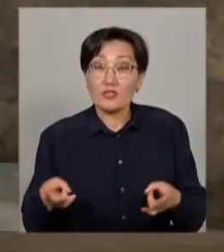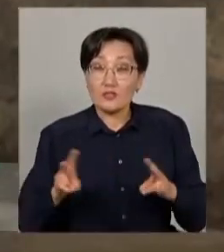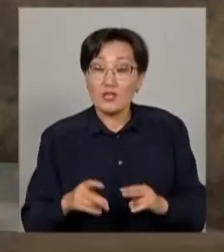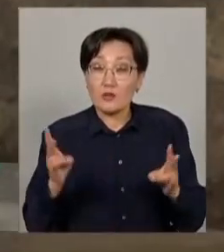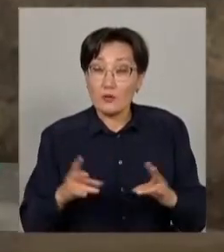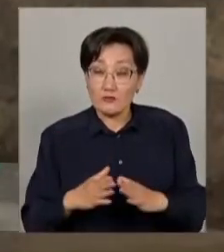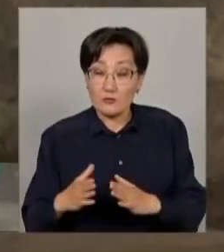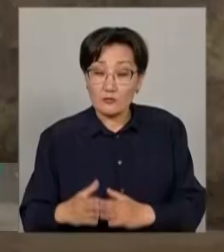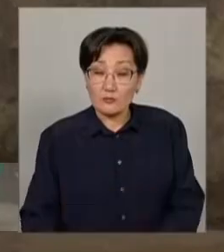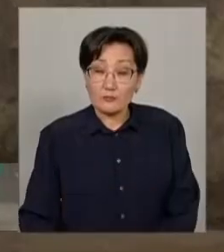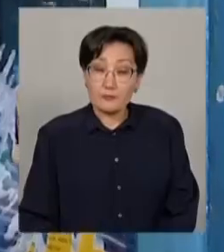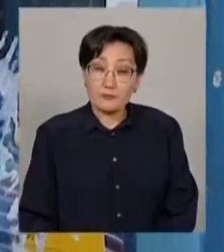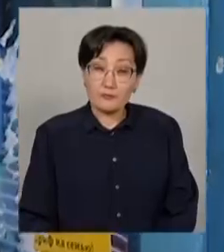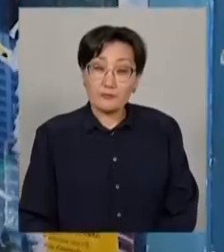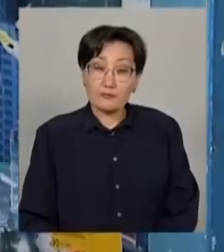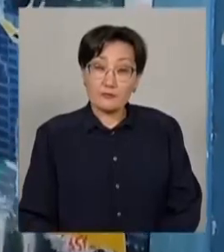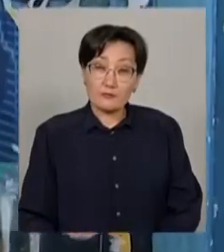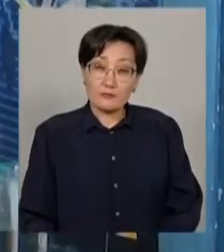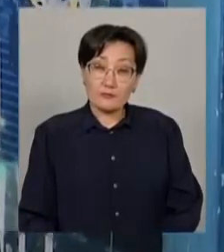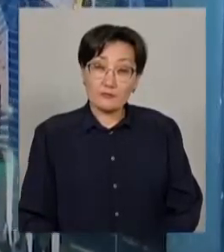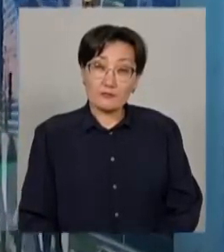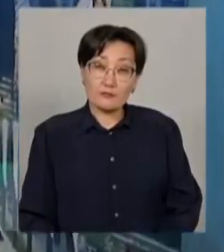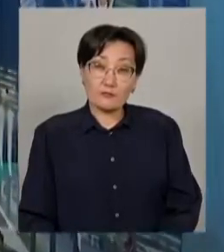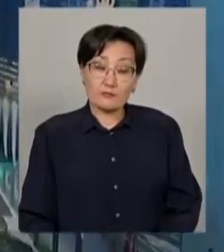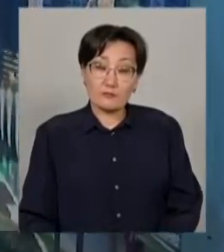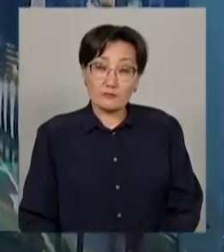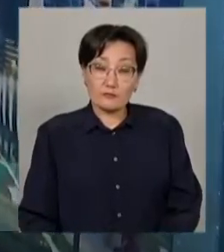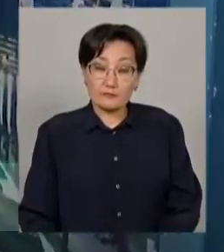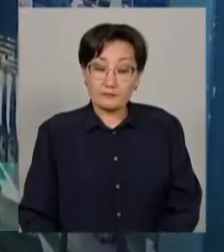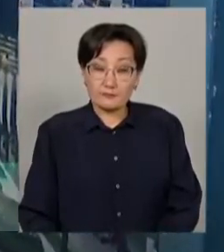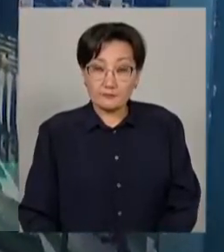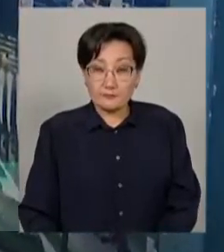аварийных домов. Далее Насипова Даниярумар, Ринат Утеев, телеканал «Алматы», Астана.